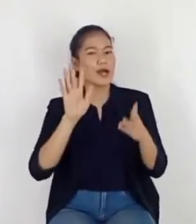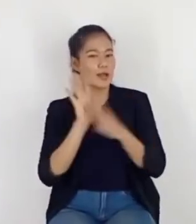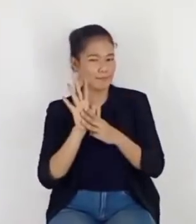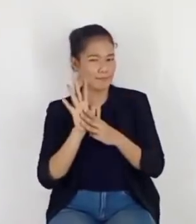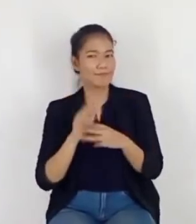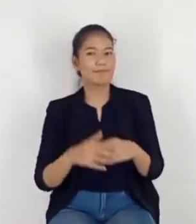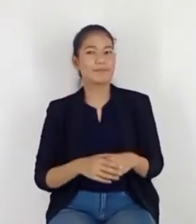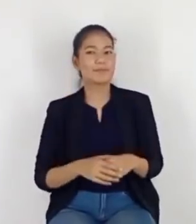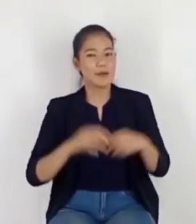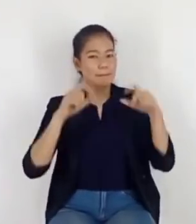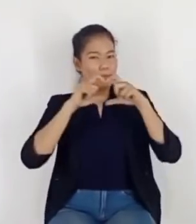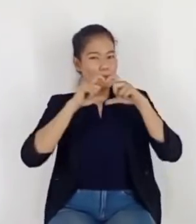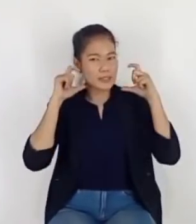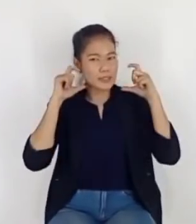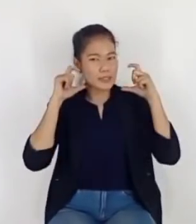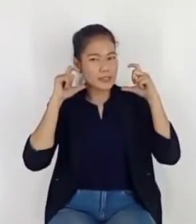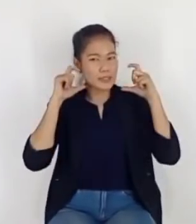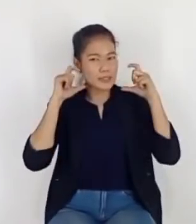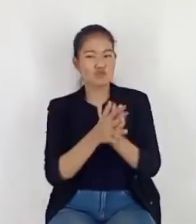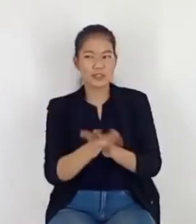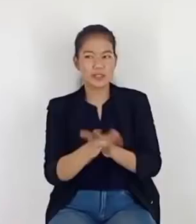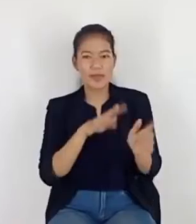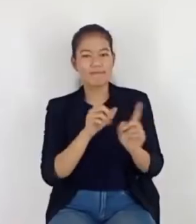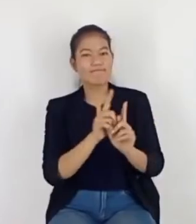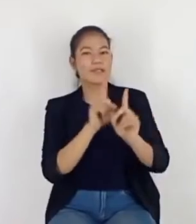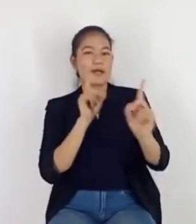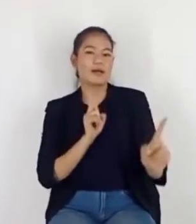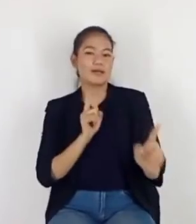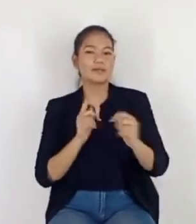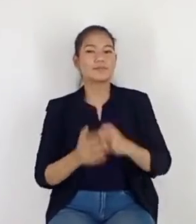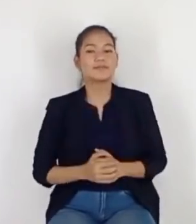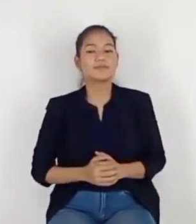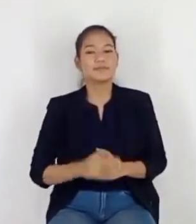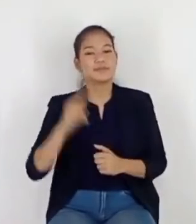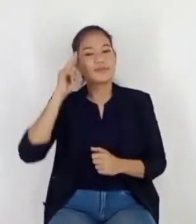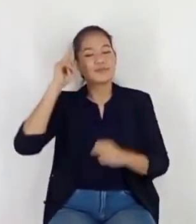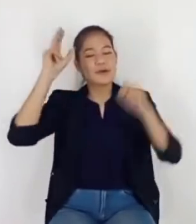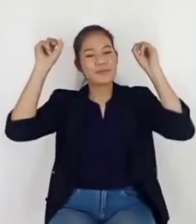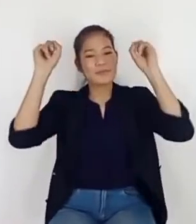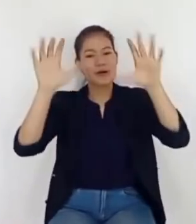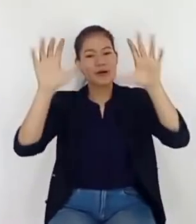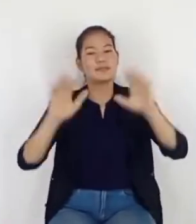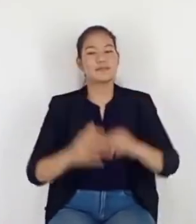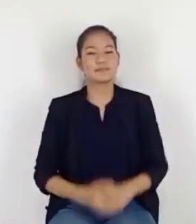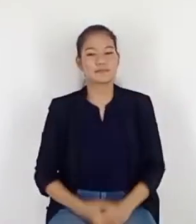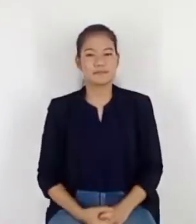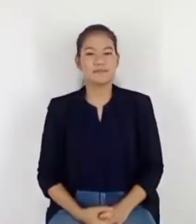memakai masker, mencuci tangan, dan menjaga jarak. Tuhan memberkati.